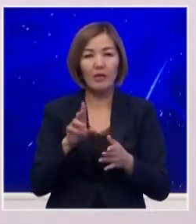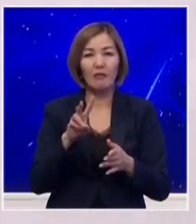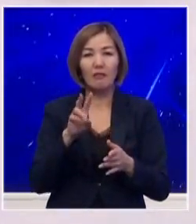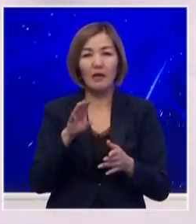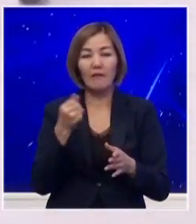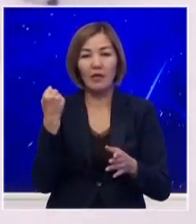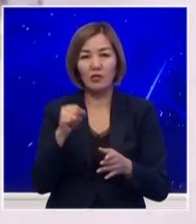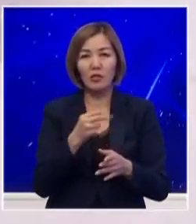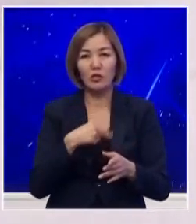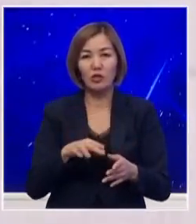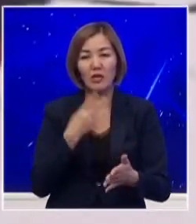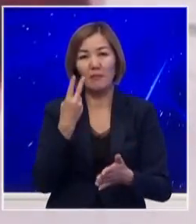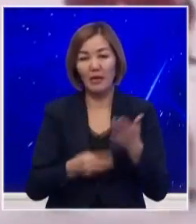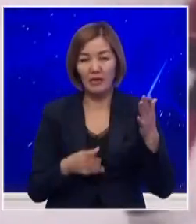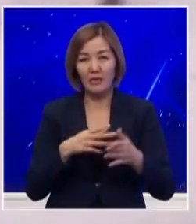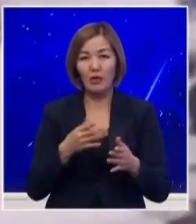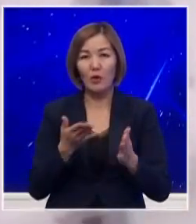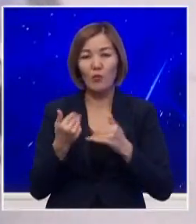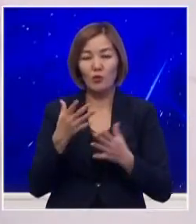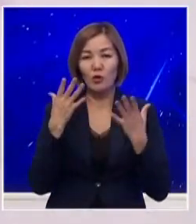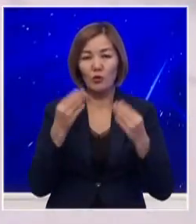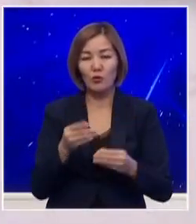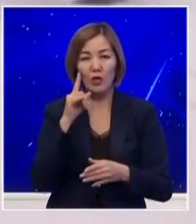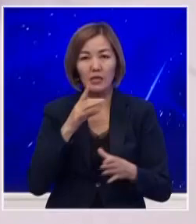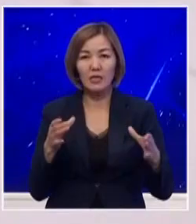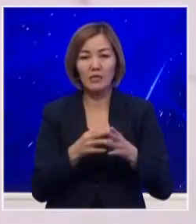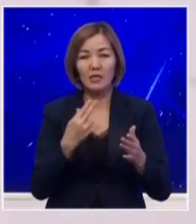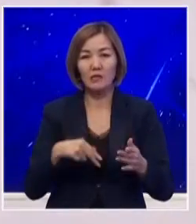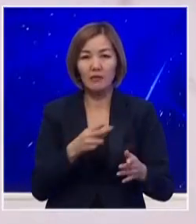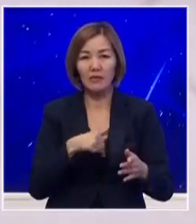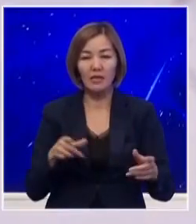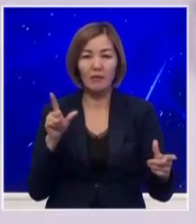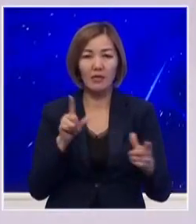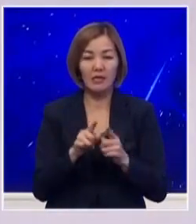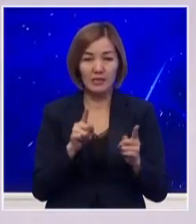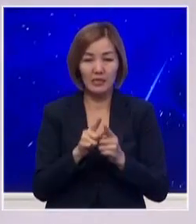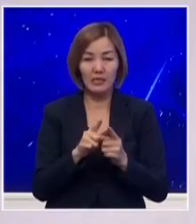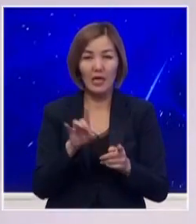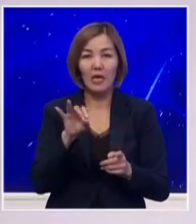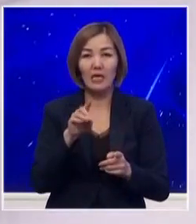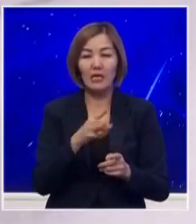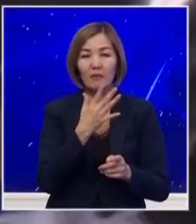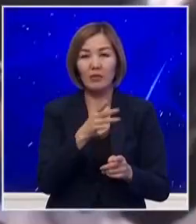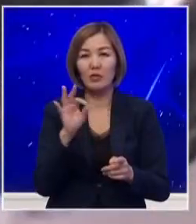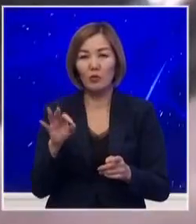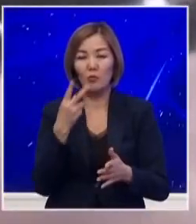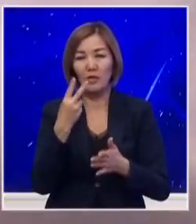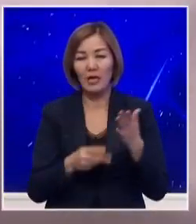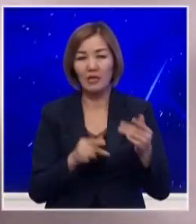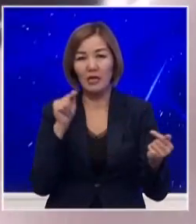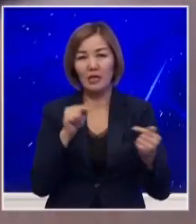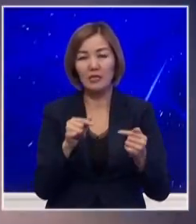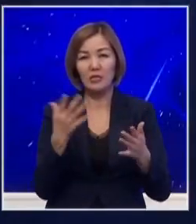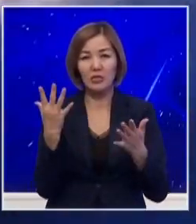жеңгенімен Чехияға есе жіберді. Өткен түні Қазақстан құрамасы Швейцариямен кездесті. Ригадағы матч 5-0 есебімен аяқталды қарсыластар